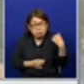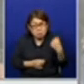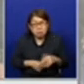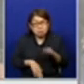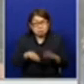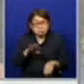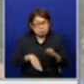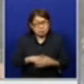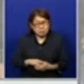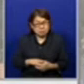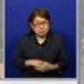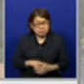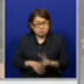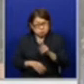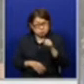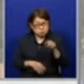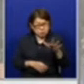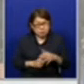ระจายไปมากกว่าปกติ